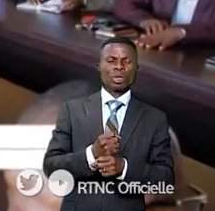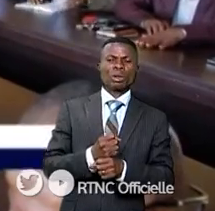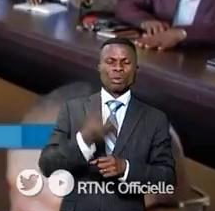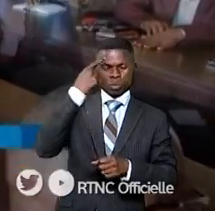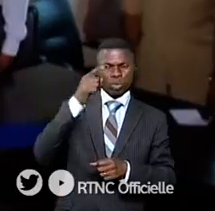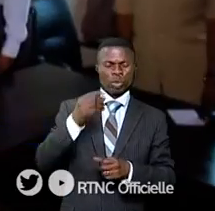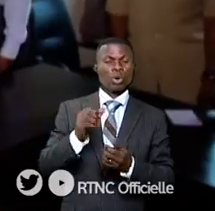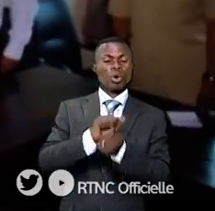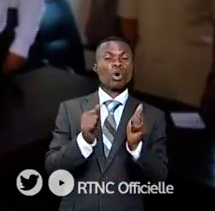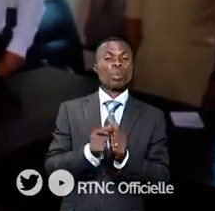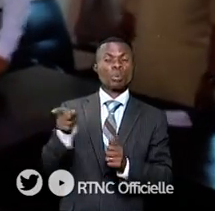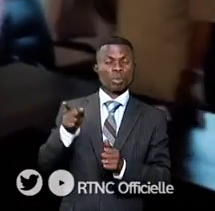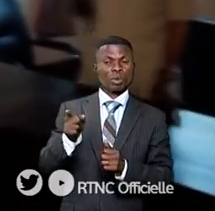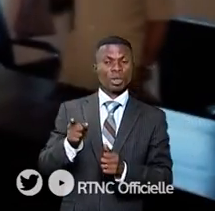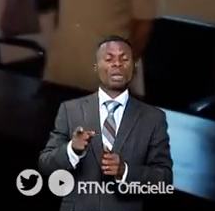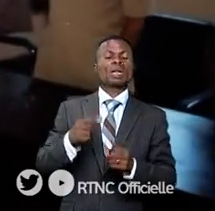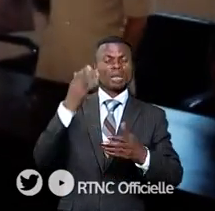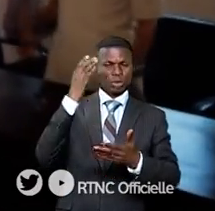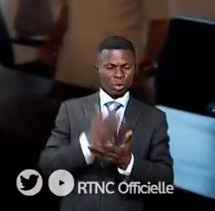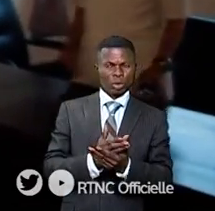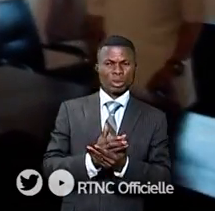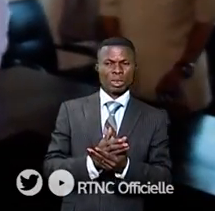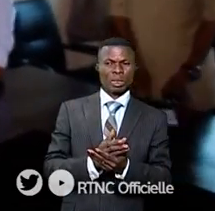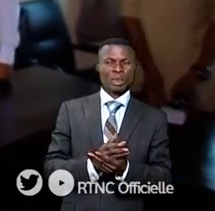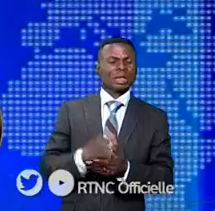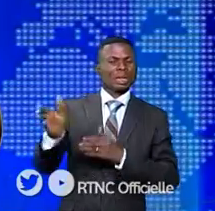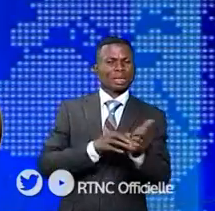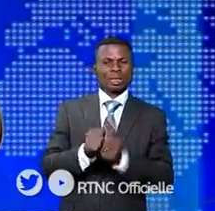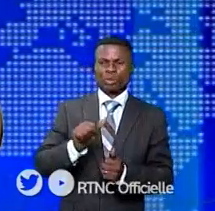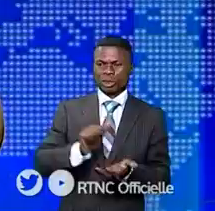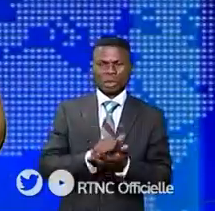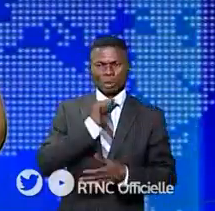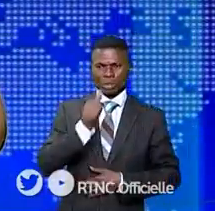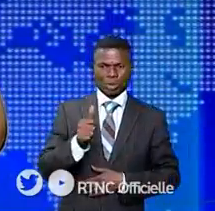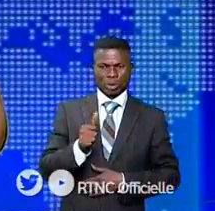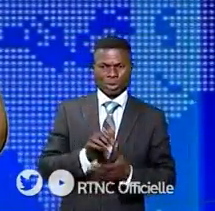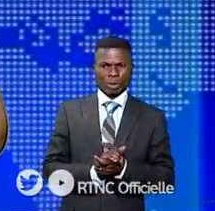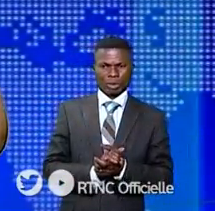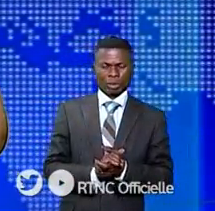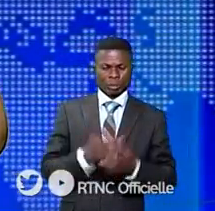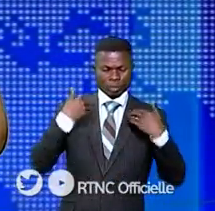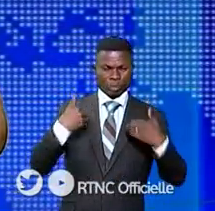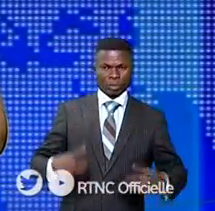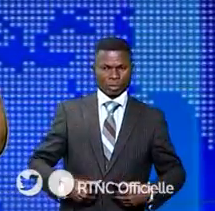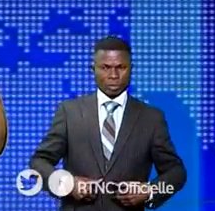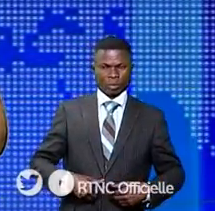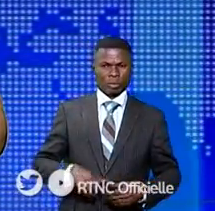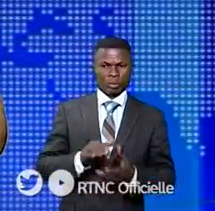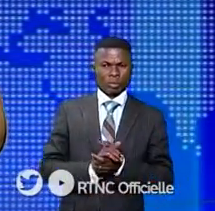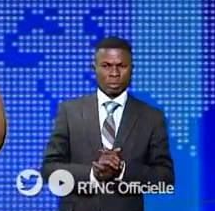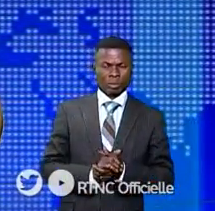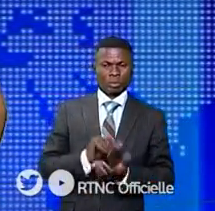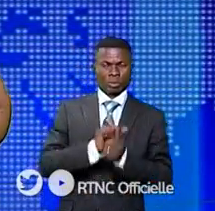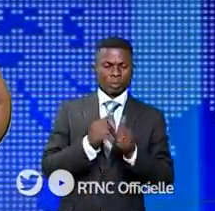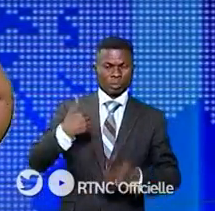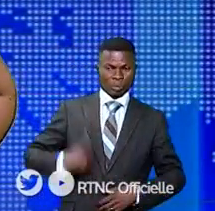afin que cette fête sportive nationale ne soit pas un gâchis. Sentez à présent les interventions